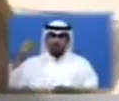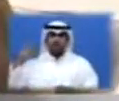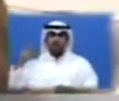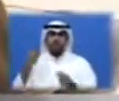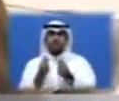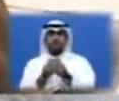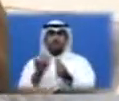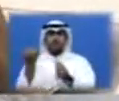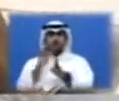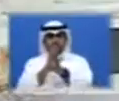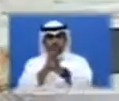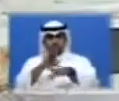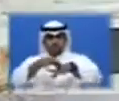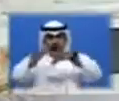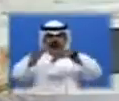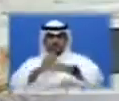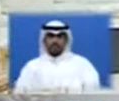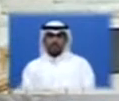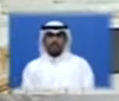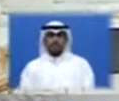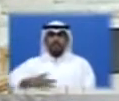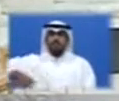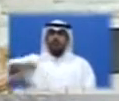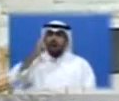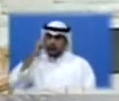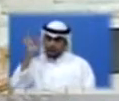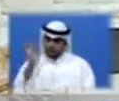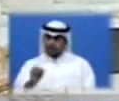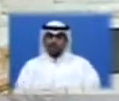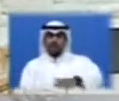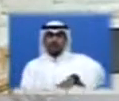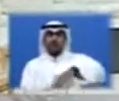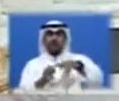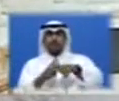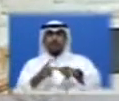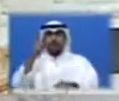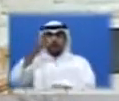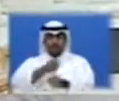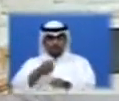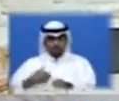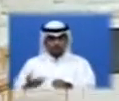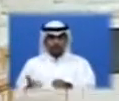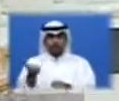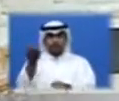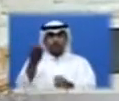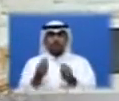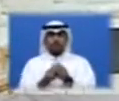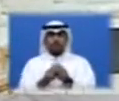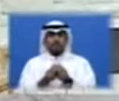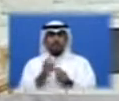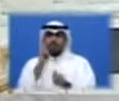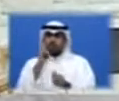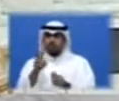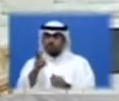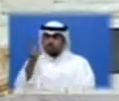الصدع بين الدول. كنا على يقين بأن حضرة صاحب السمو أمير البلاد حفظه الله ورعاه لم